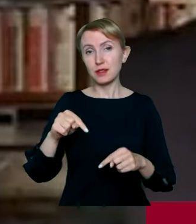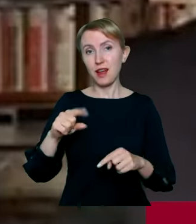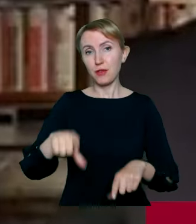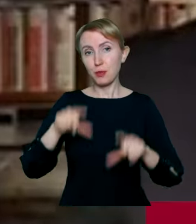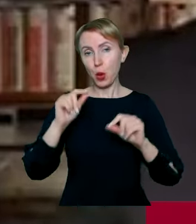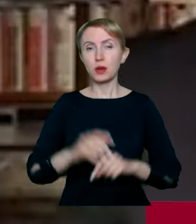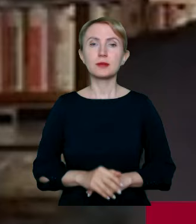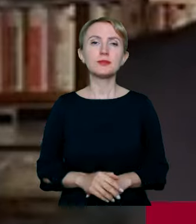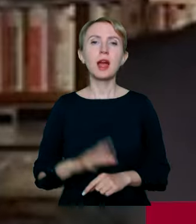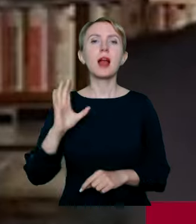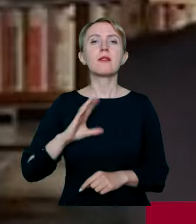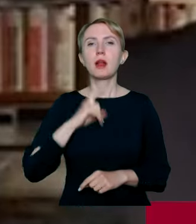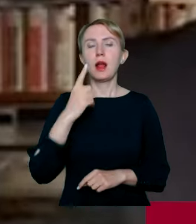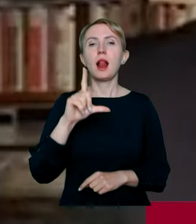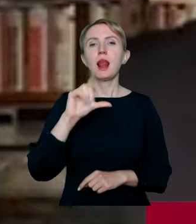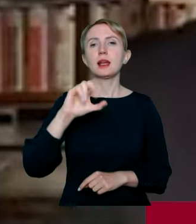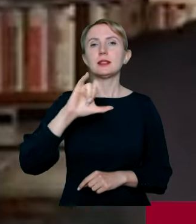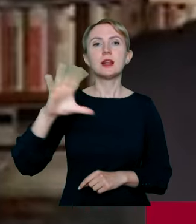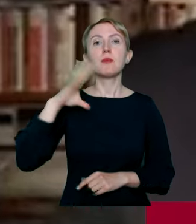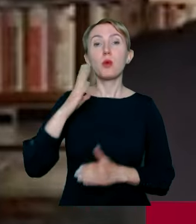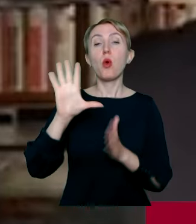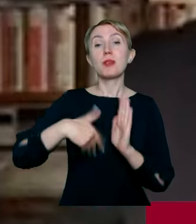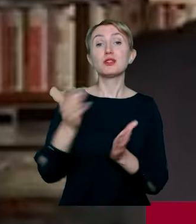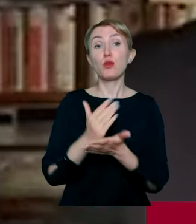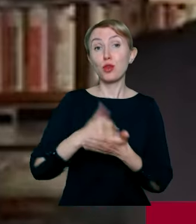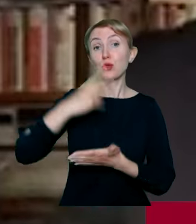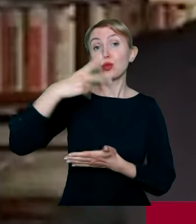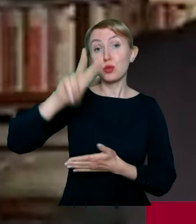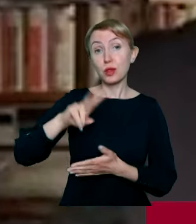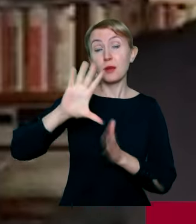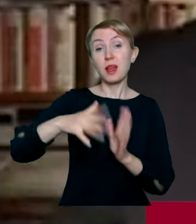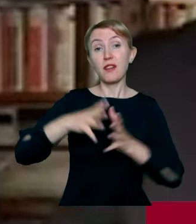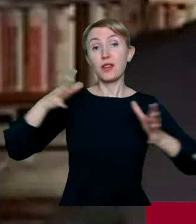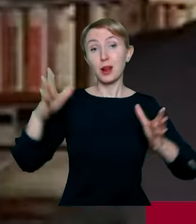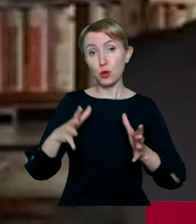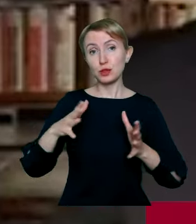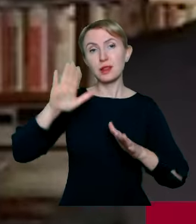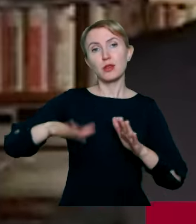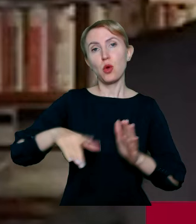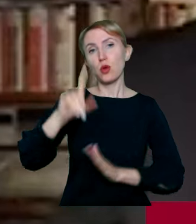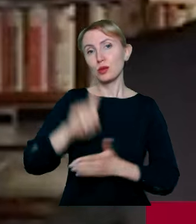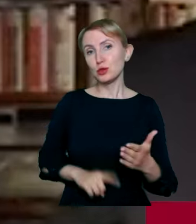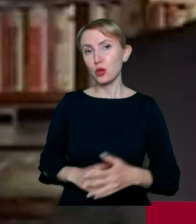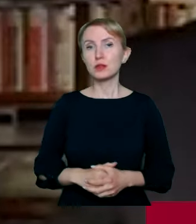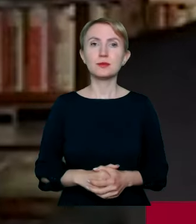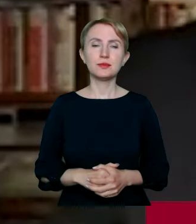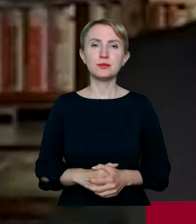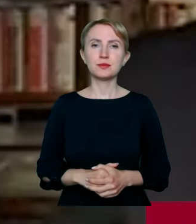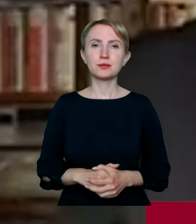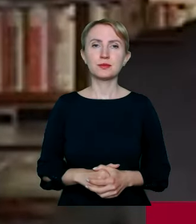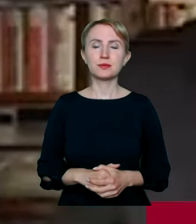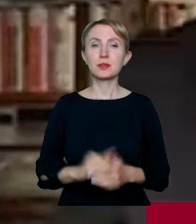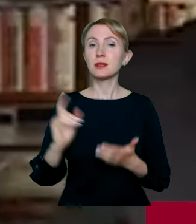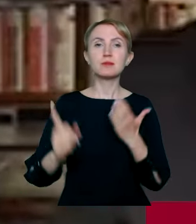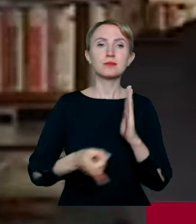warto zaznaczyć, Legnica, były miasto wojewódzkie, drugie miasto pod względem wielkości na Dolnym Śląsku i po raz